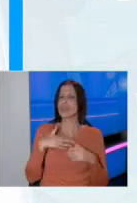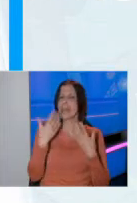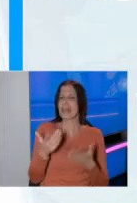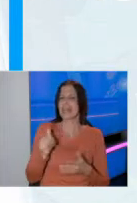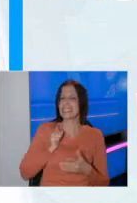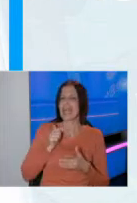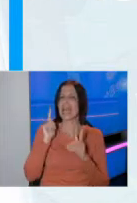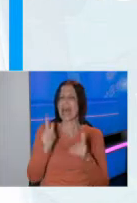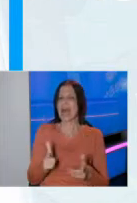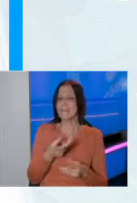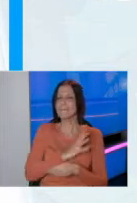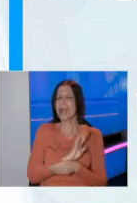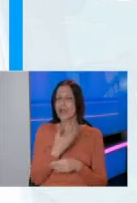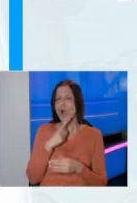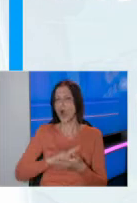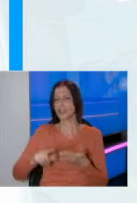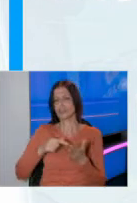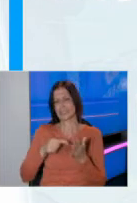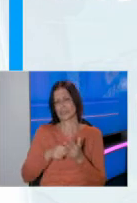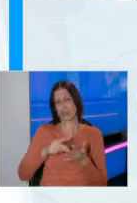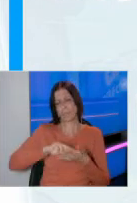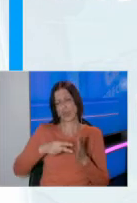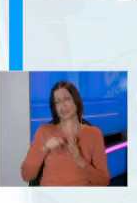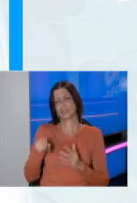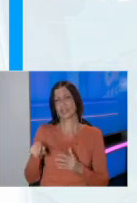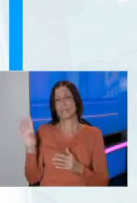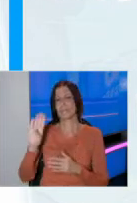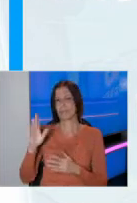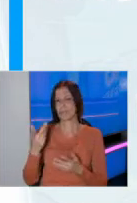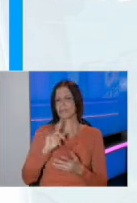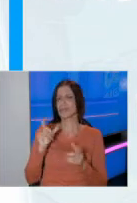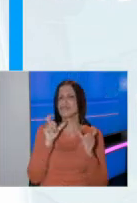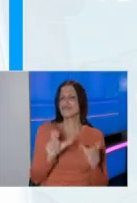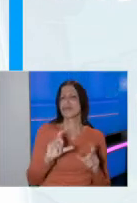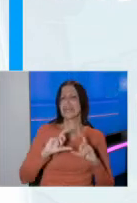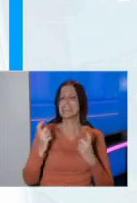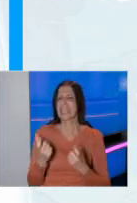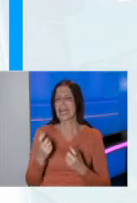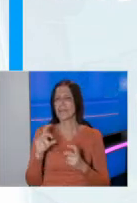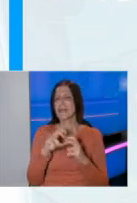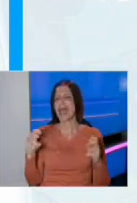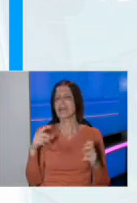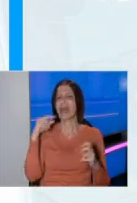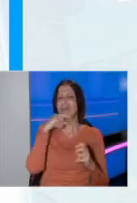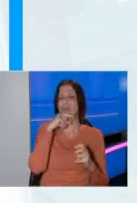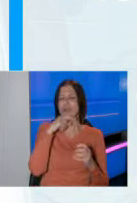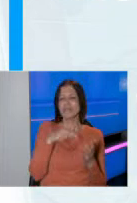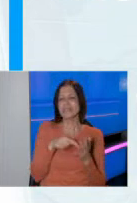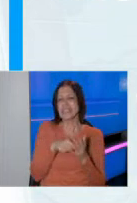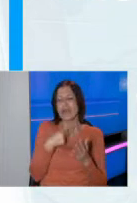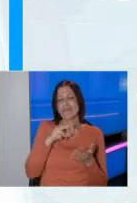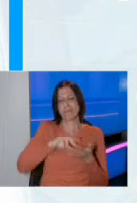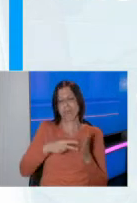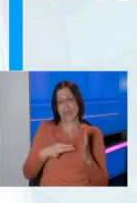בקורונה במשך חודשים, רק בשיקולים פוליטיים, הוא בנימין נתניהו. מי שמנע סגרים בערים אדומות בוהקות רק בשיקולים